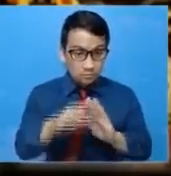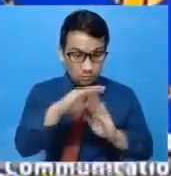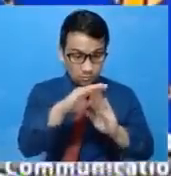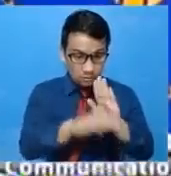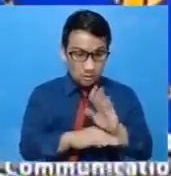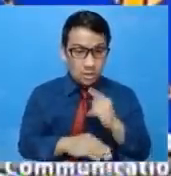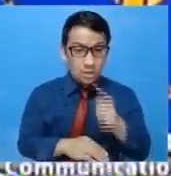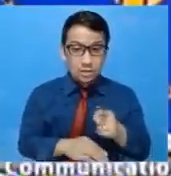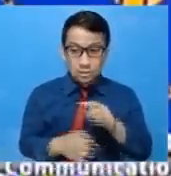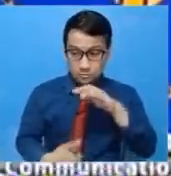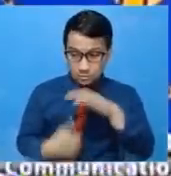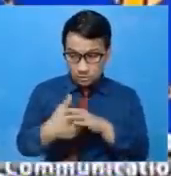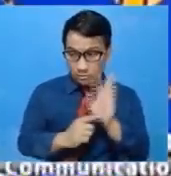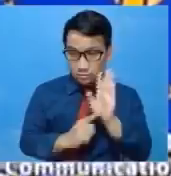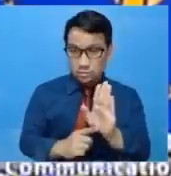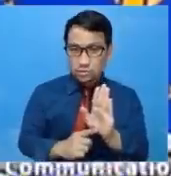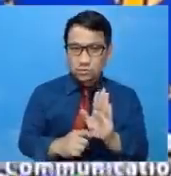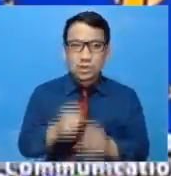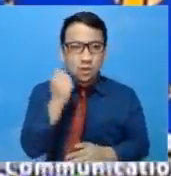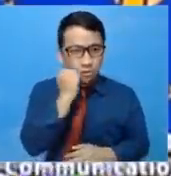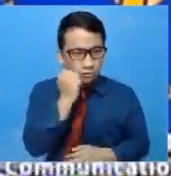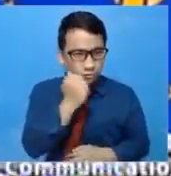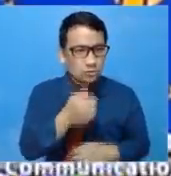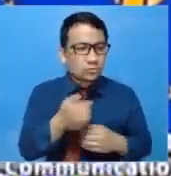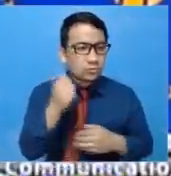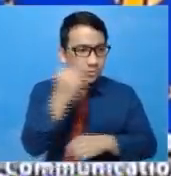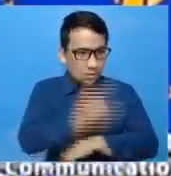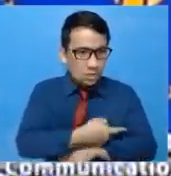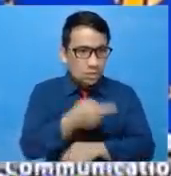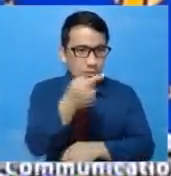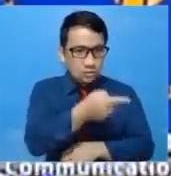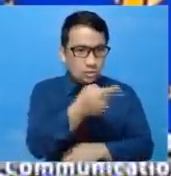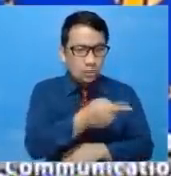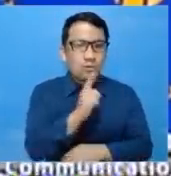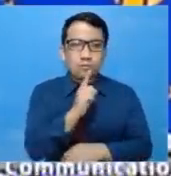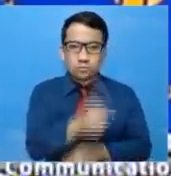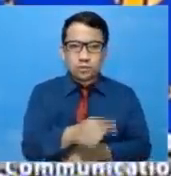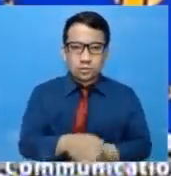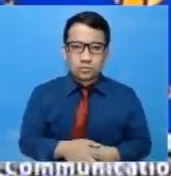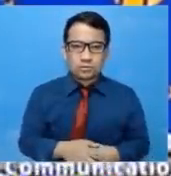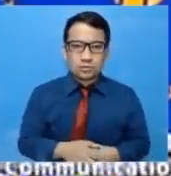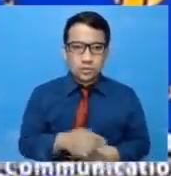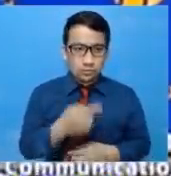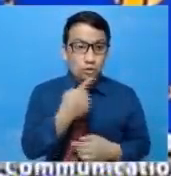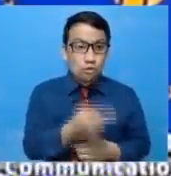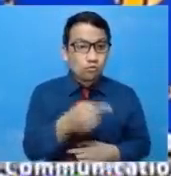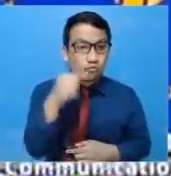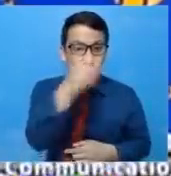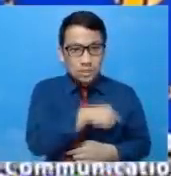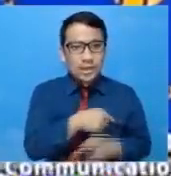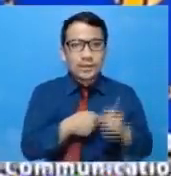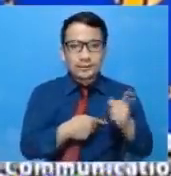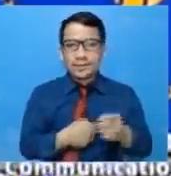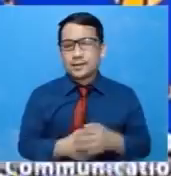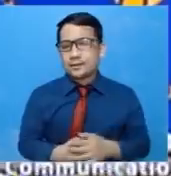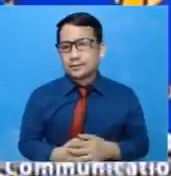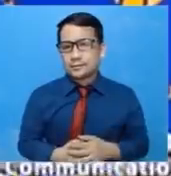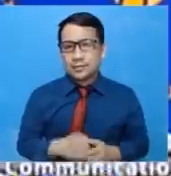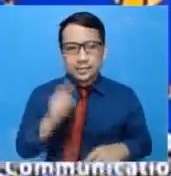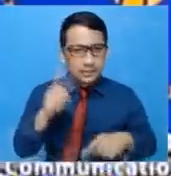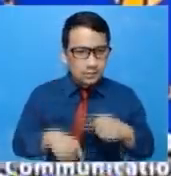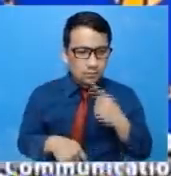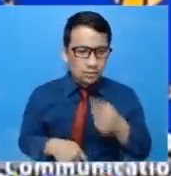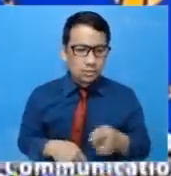yan, araw-arawin kita, I will expose you as a liar. Kakalabanin kita panahon ng